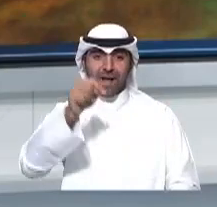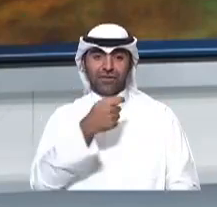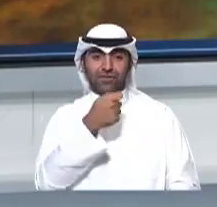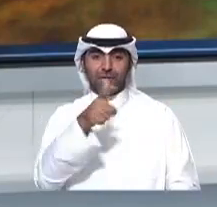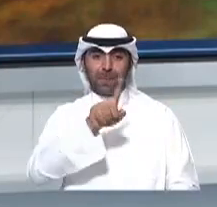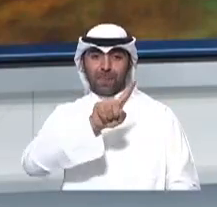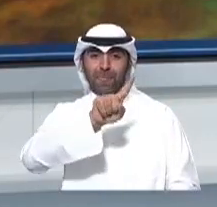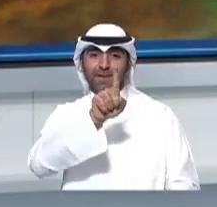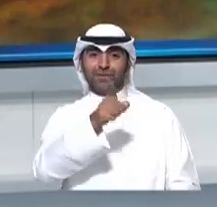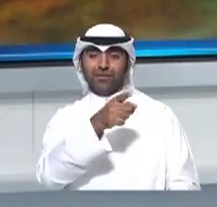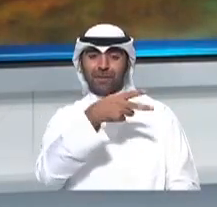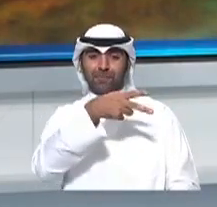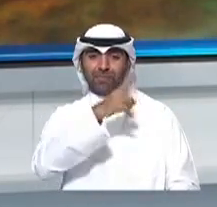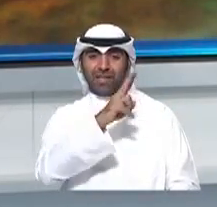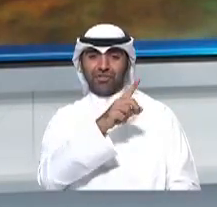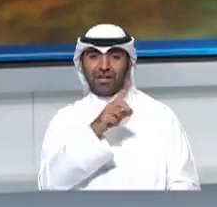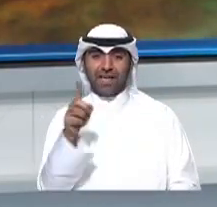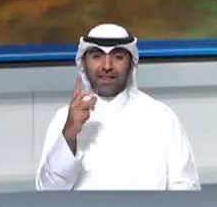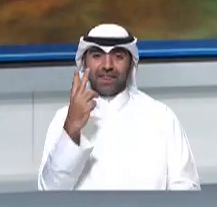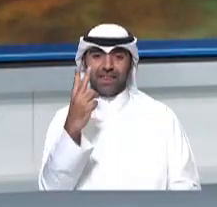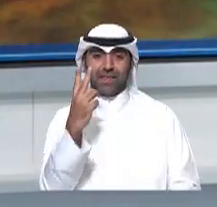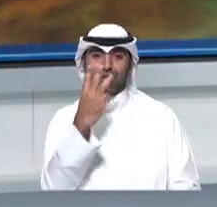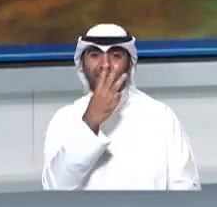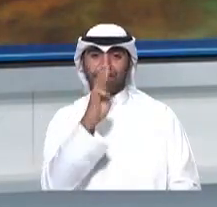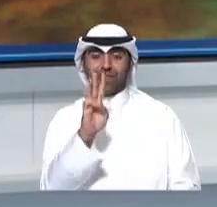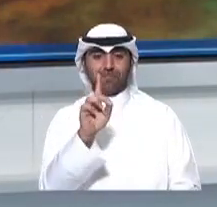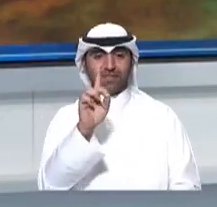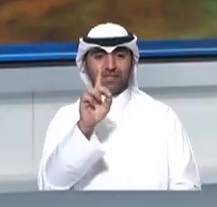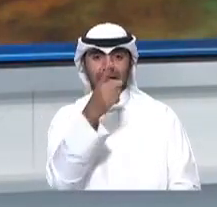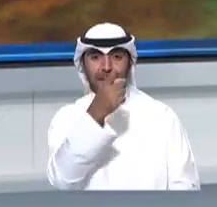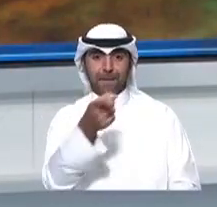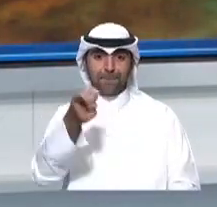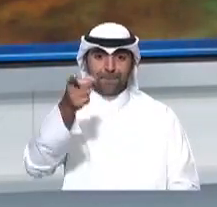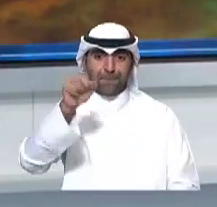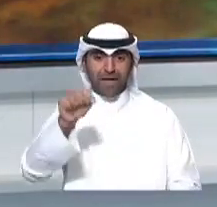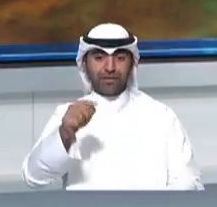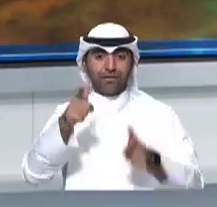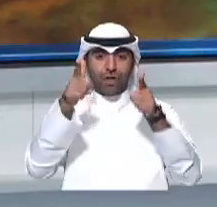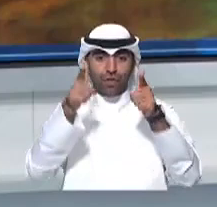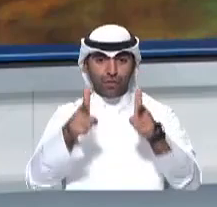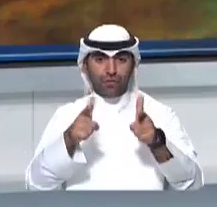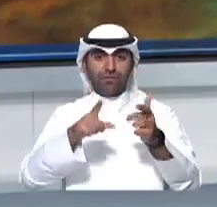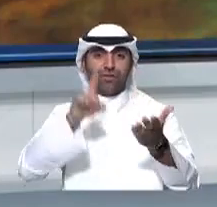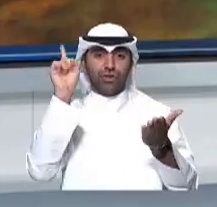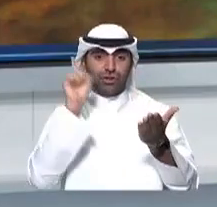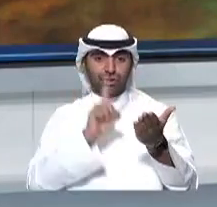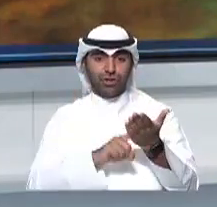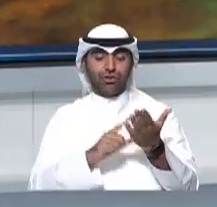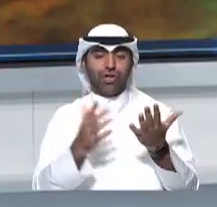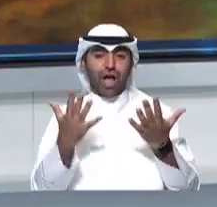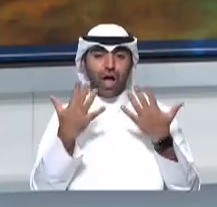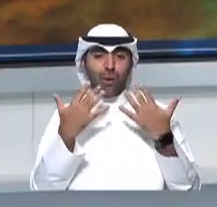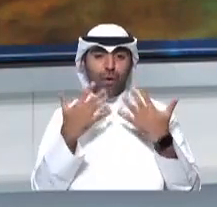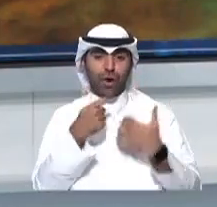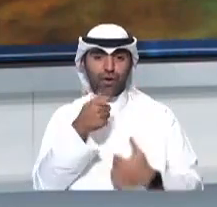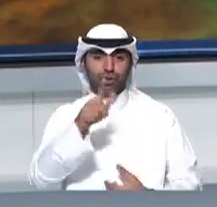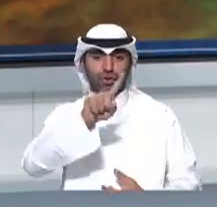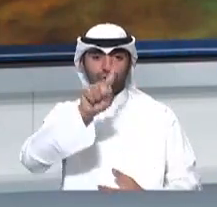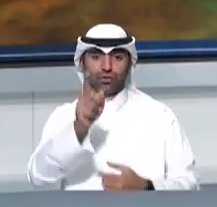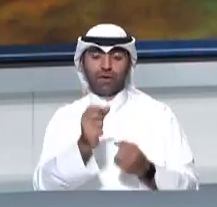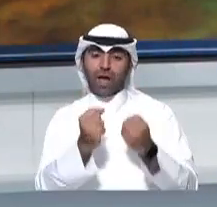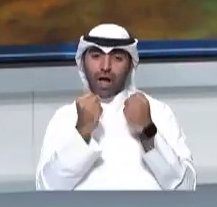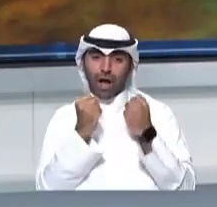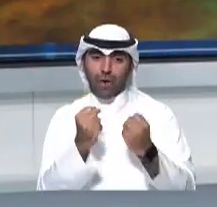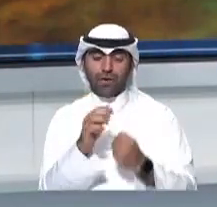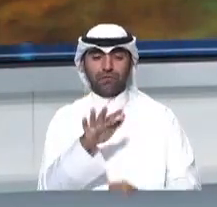راح يكون هناك نشاط نسبي في سرعة الرياح، راح يأثر خاصة على المناطق الوسطى وكذلك المناطق الشمالية الغربية، متوقع